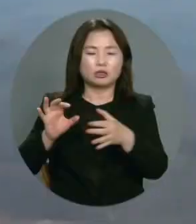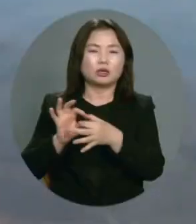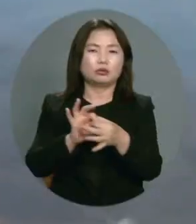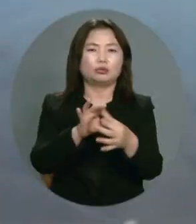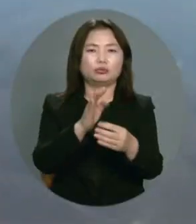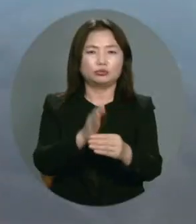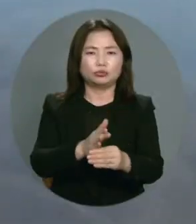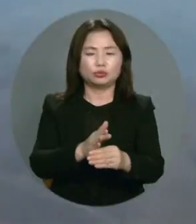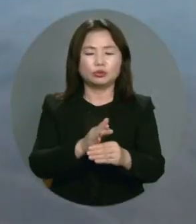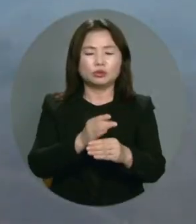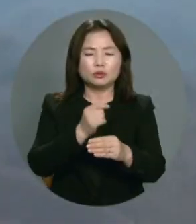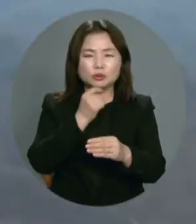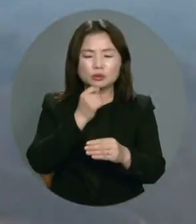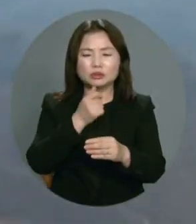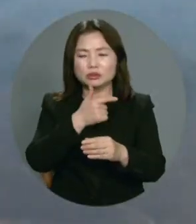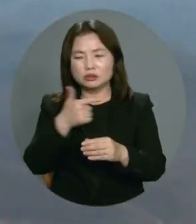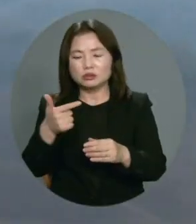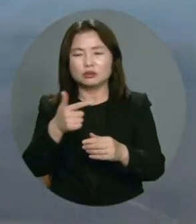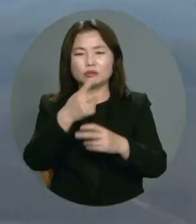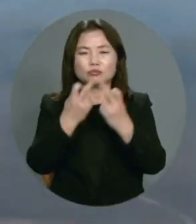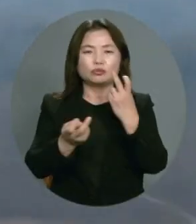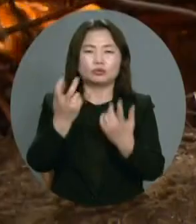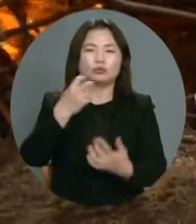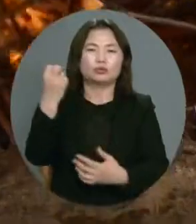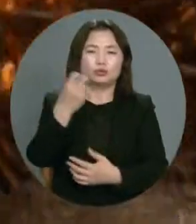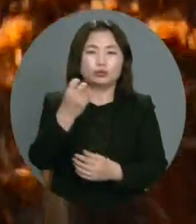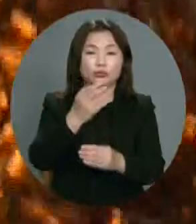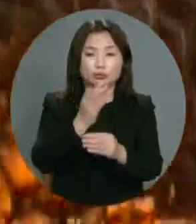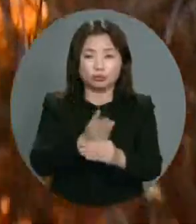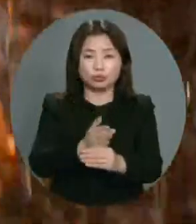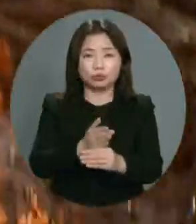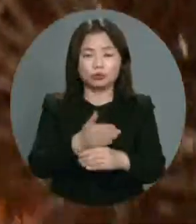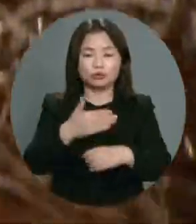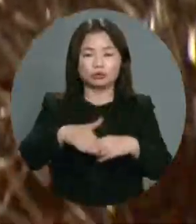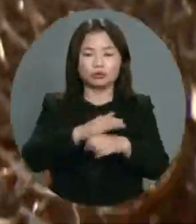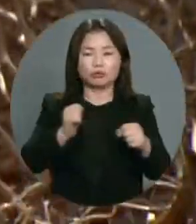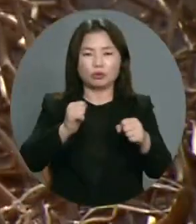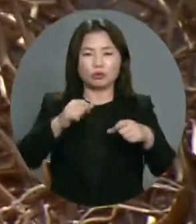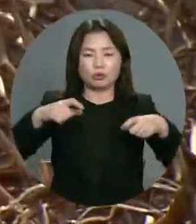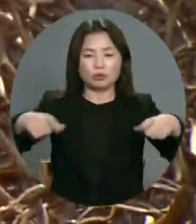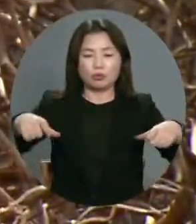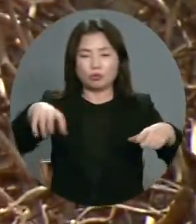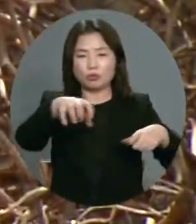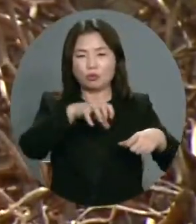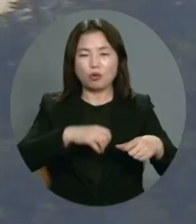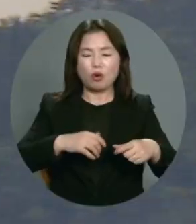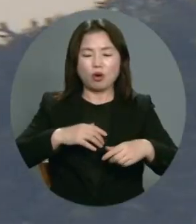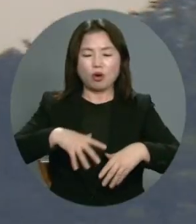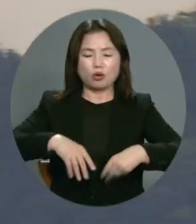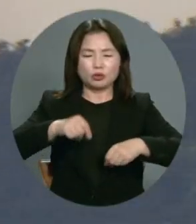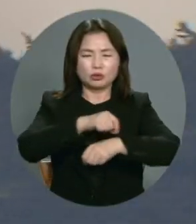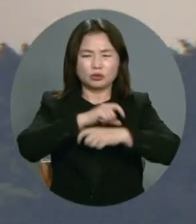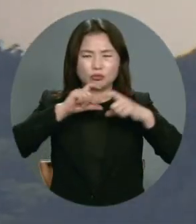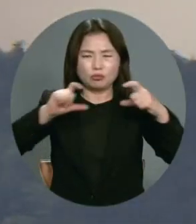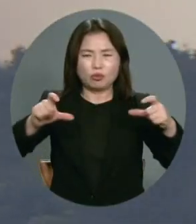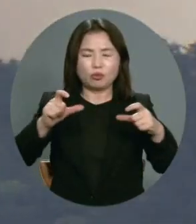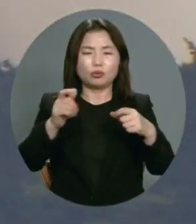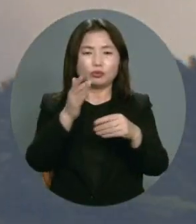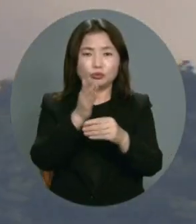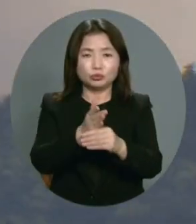이어지며 크고 작은 산불이 발생하고 있는데요. 현재 대구와 경북 전 지역에 건조특보가